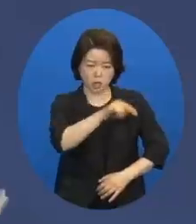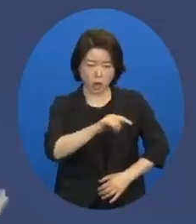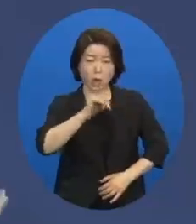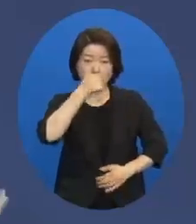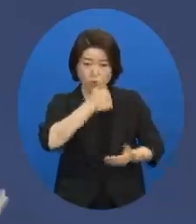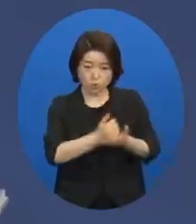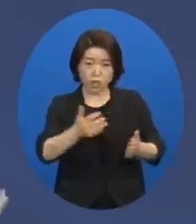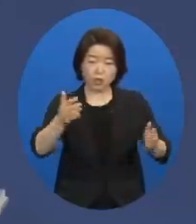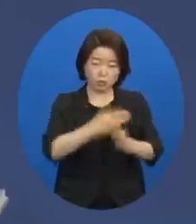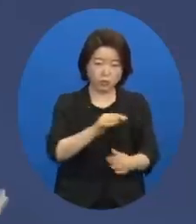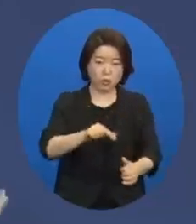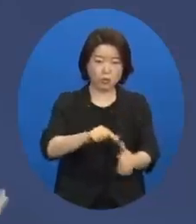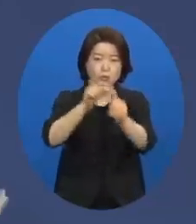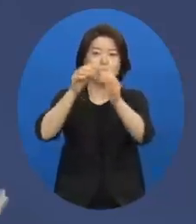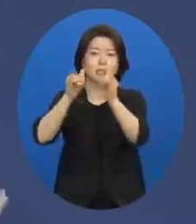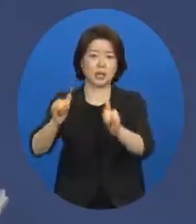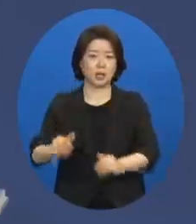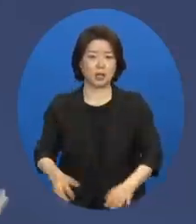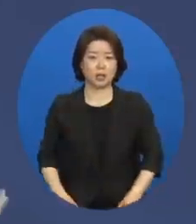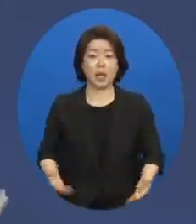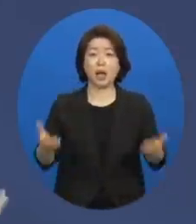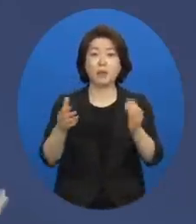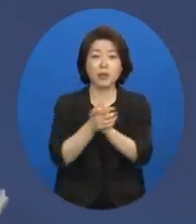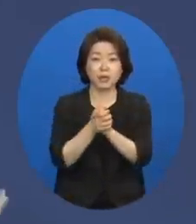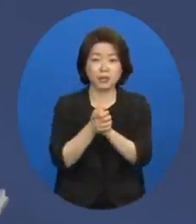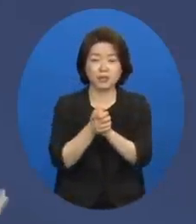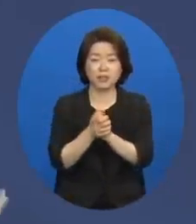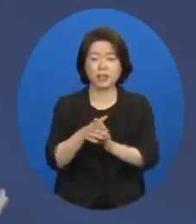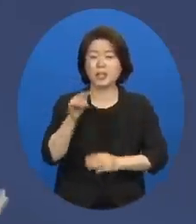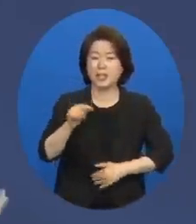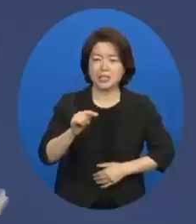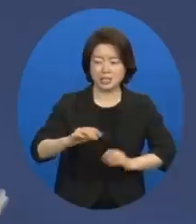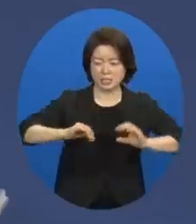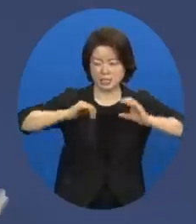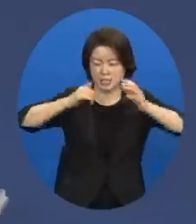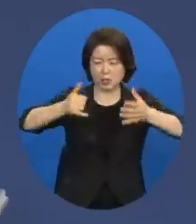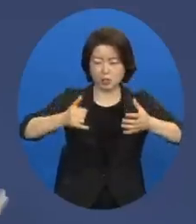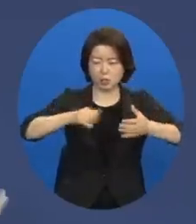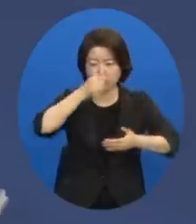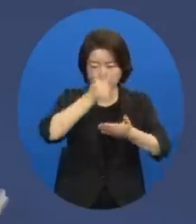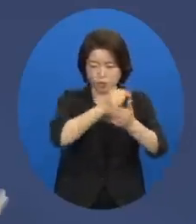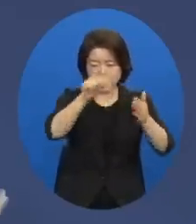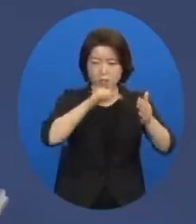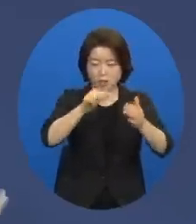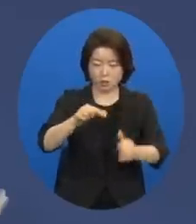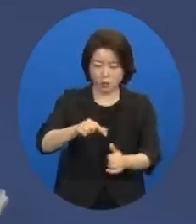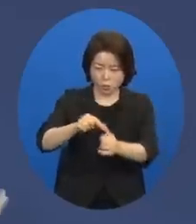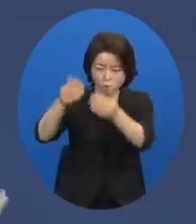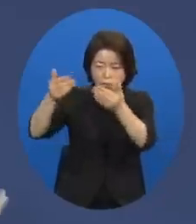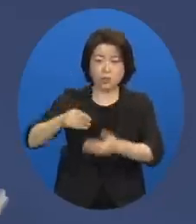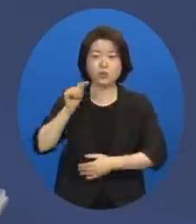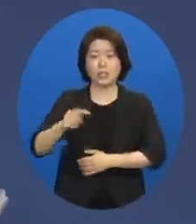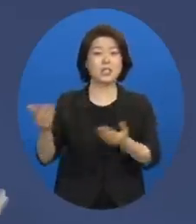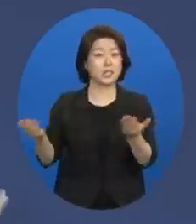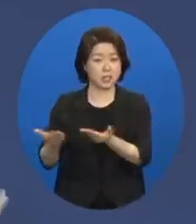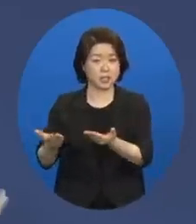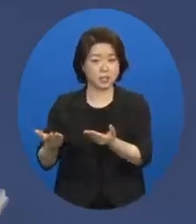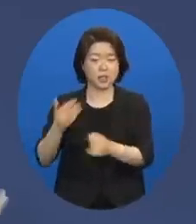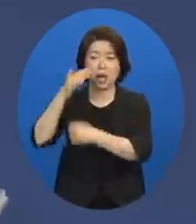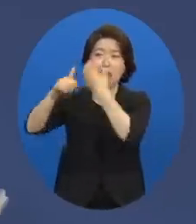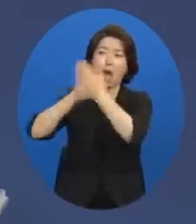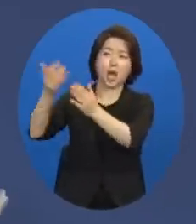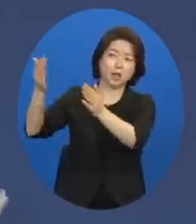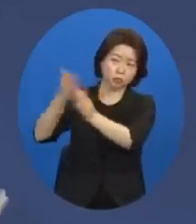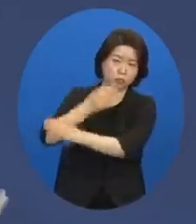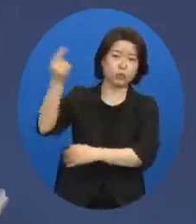죄에서 구원할 자이심이라. 아멘. 그러니까 이 인류를 죄 가운데서 구원해내시는 이 일, 이건 하나님으로부터